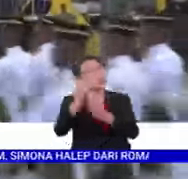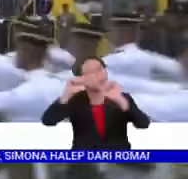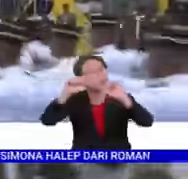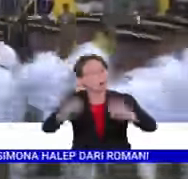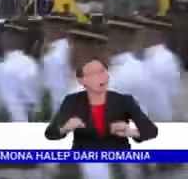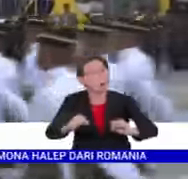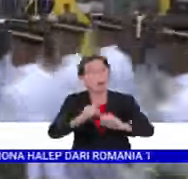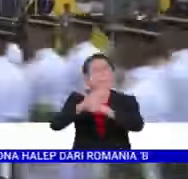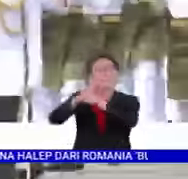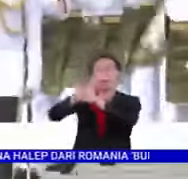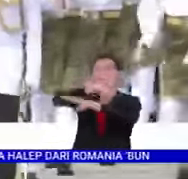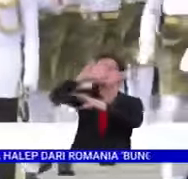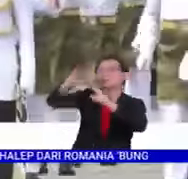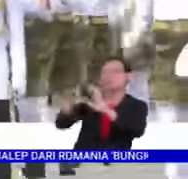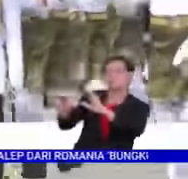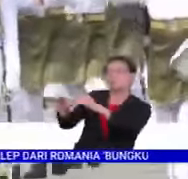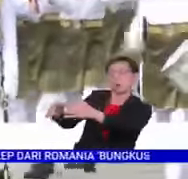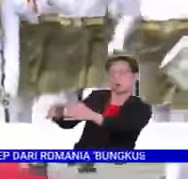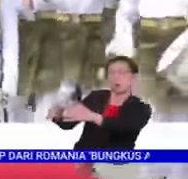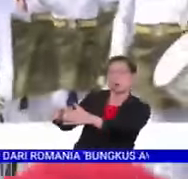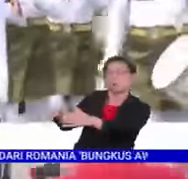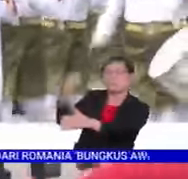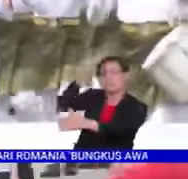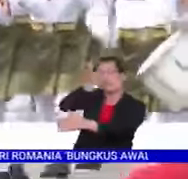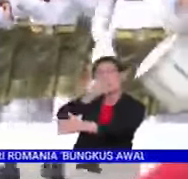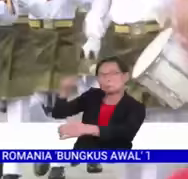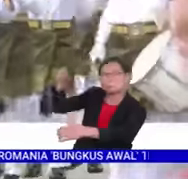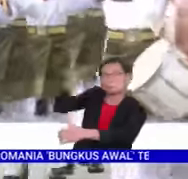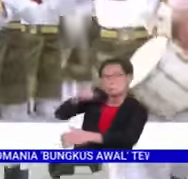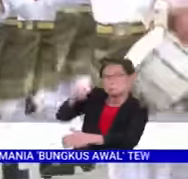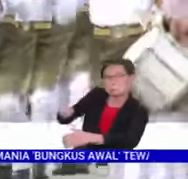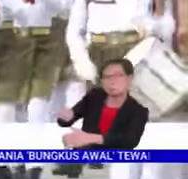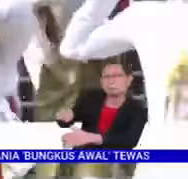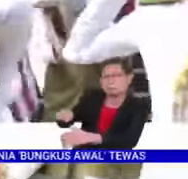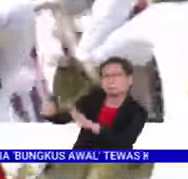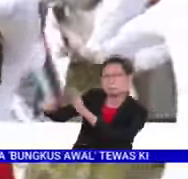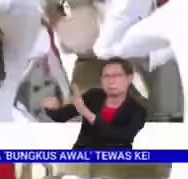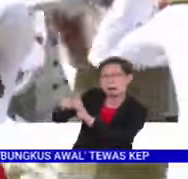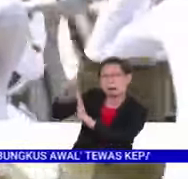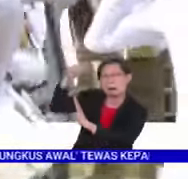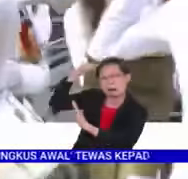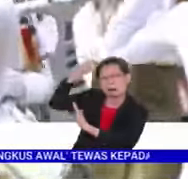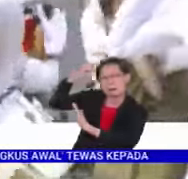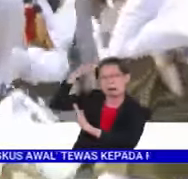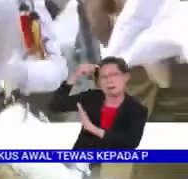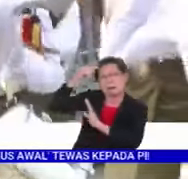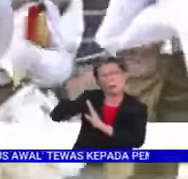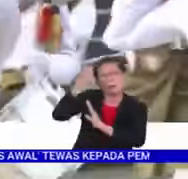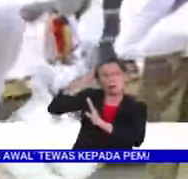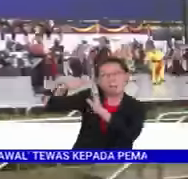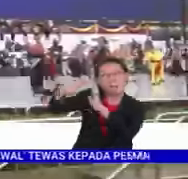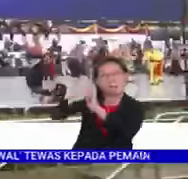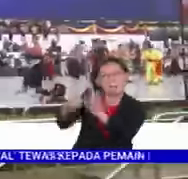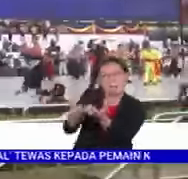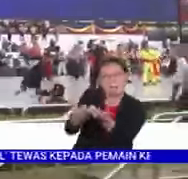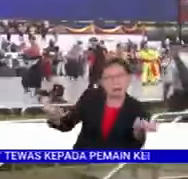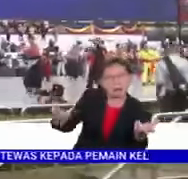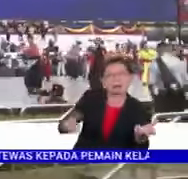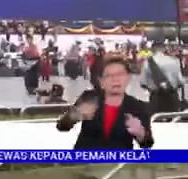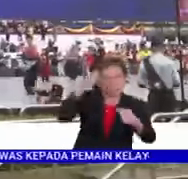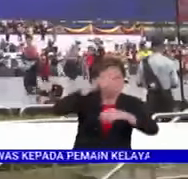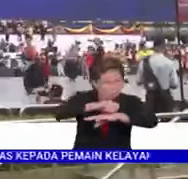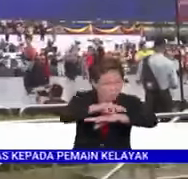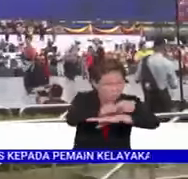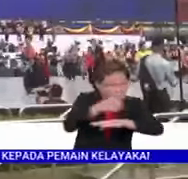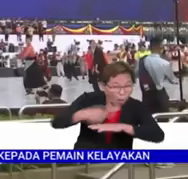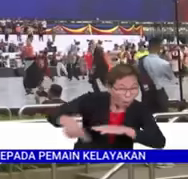mampu membendung segelintir golongan yang sifat ekstremis yang menabur fahaman perpecahan. Baginda turut mengingati rakyat